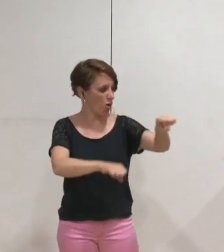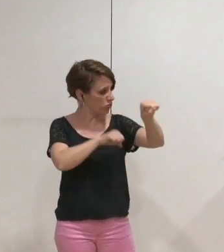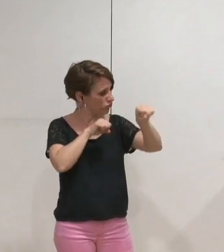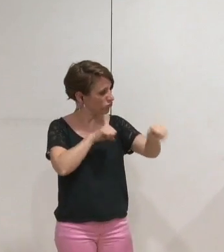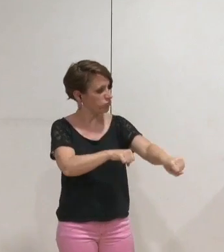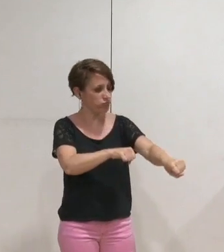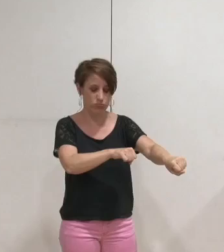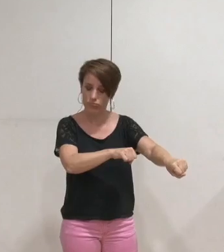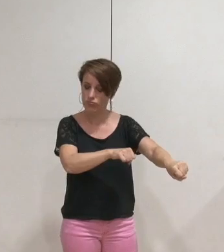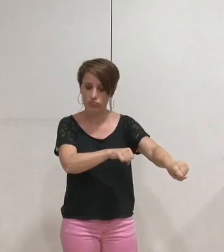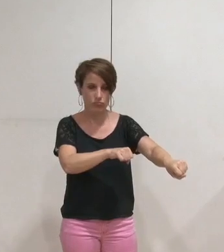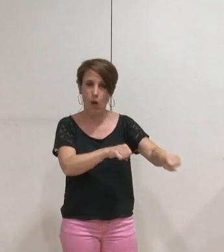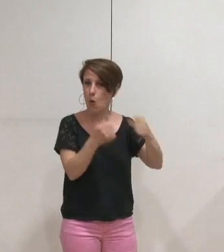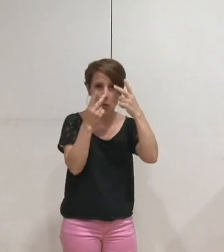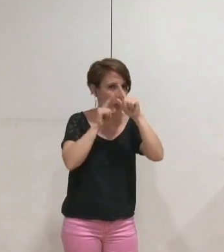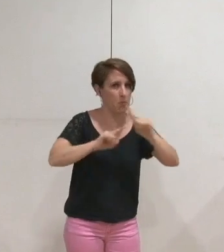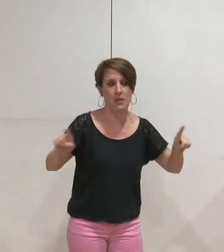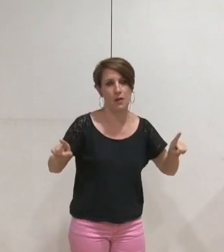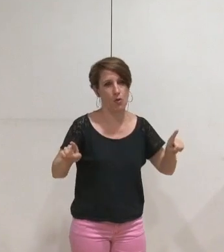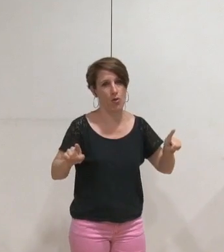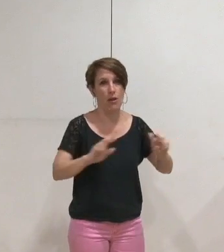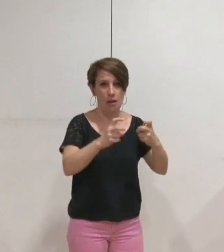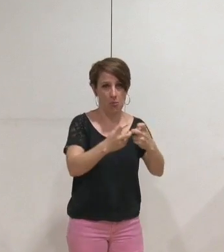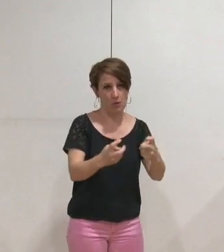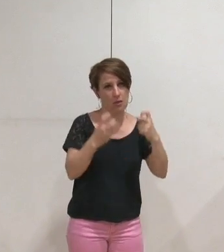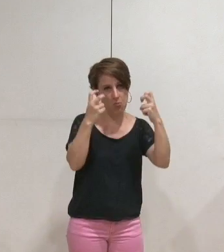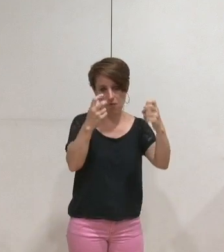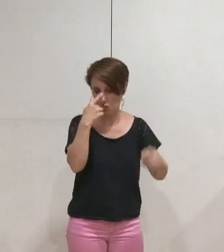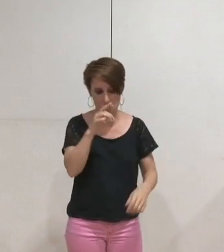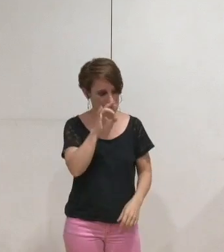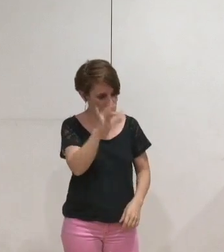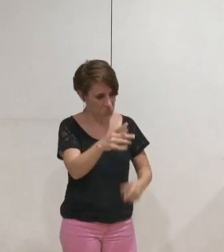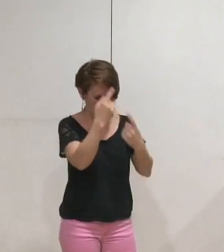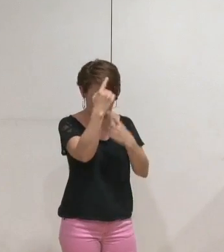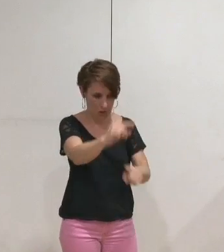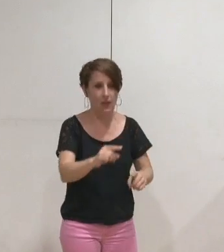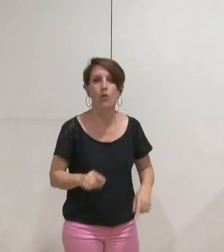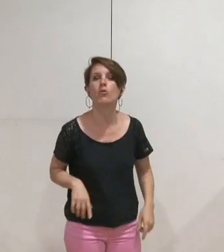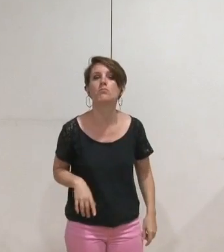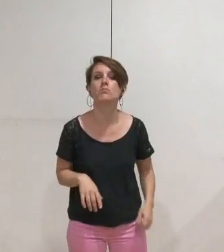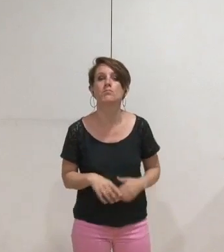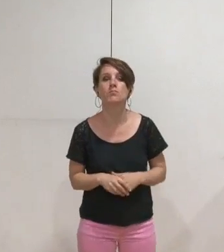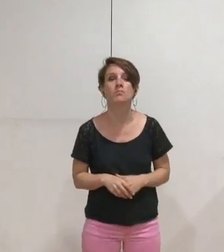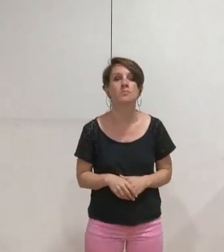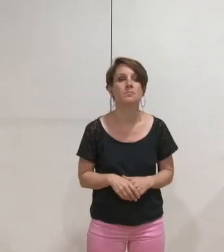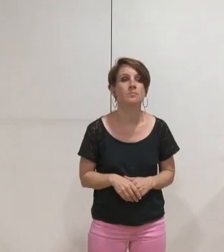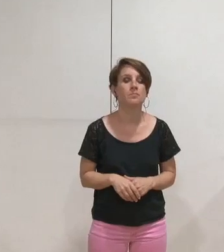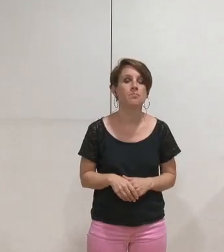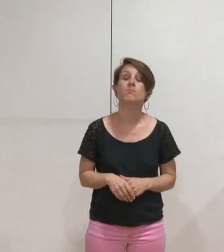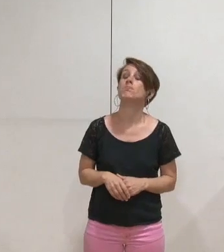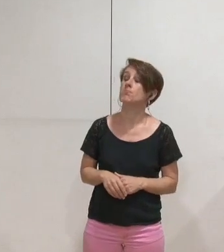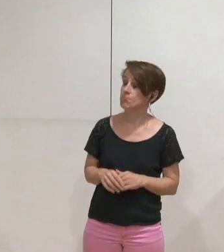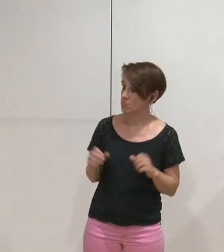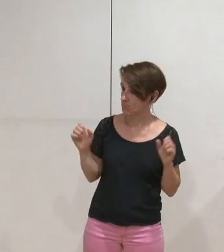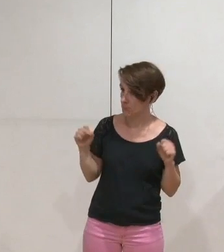nous le disons haut et fort nous sommes fermement opposés à cette tarification pour cette cette ce genre de manifestation c'est noté